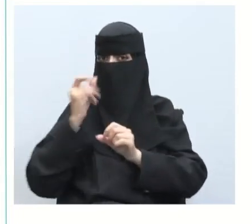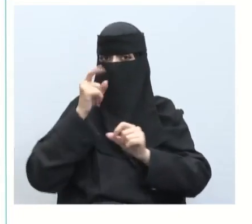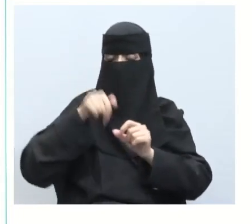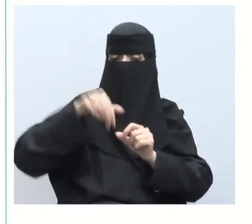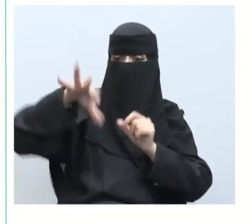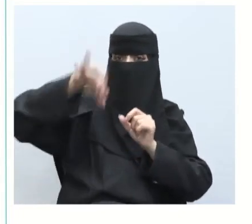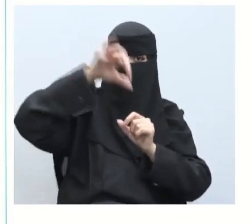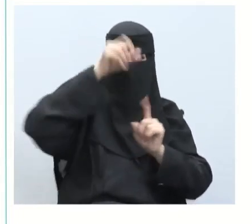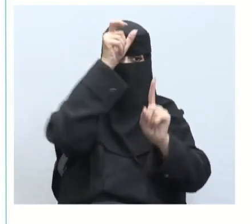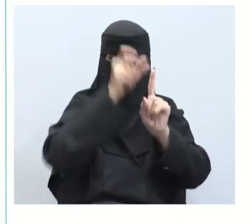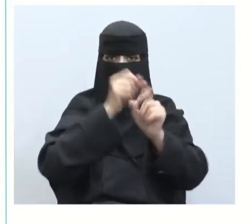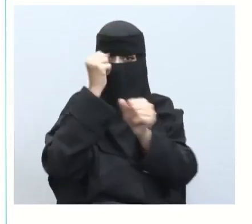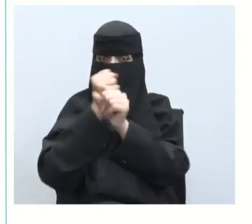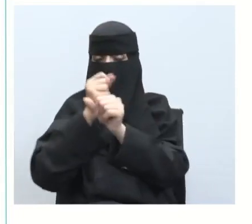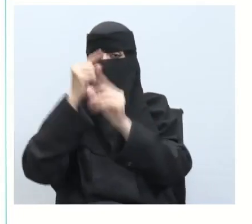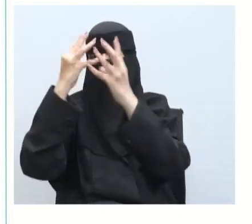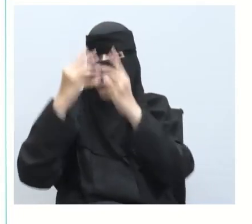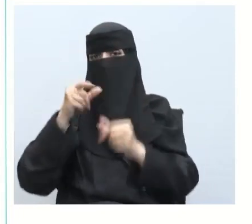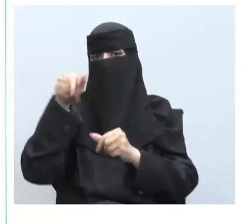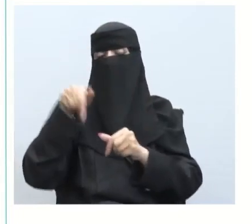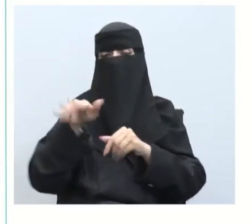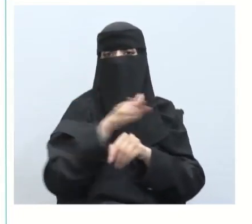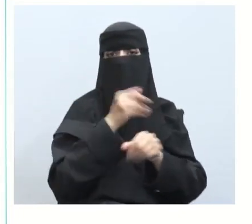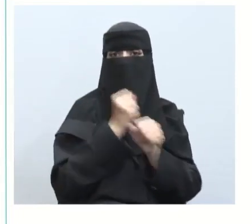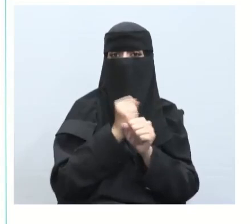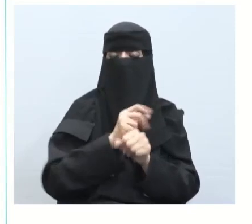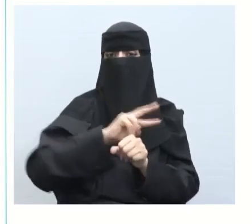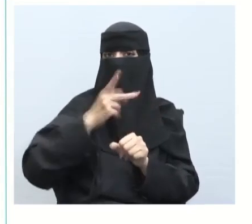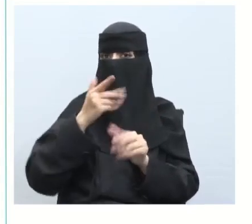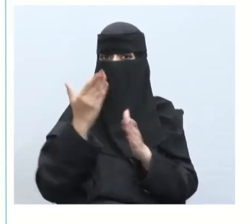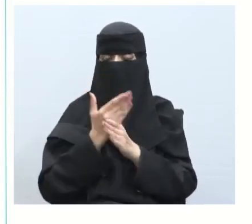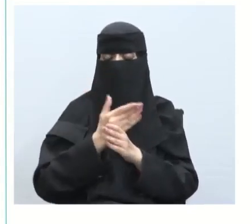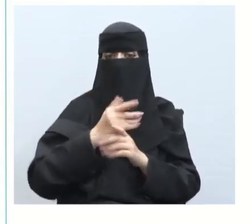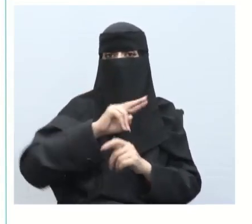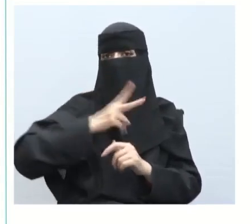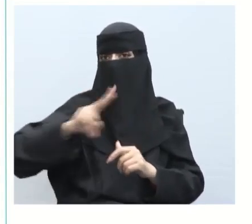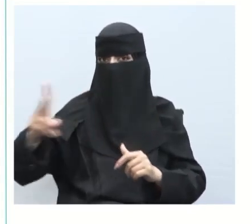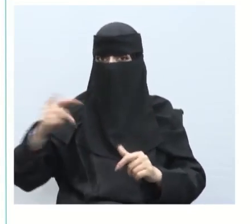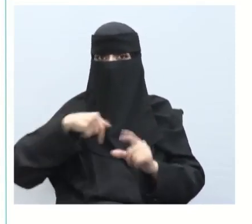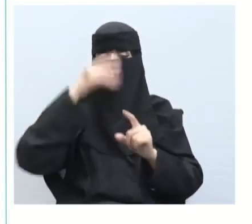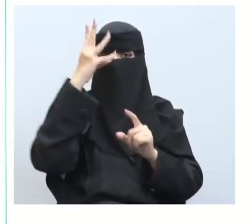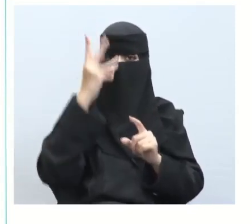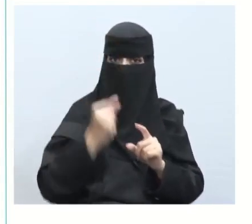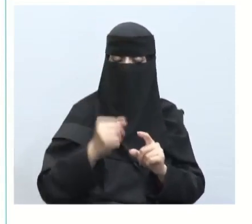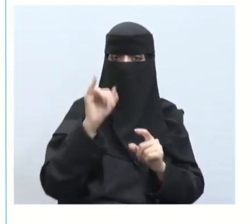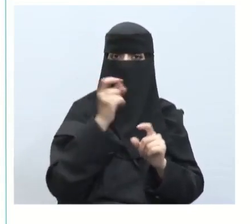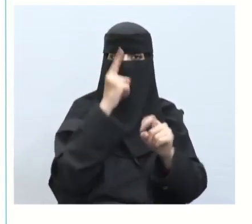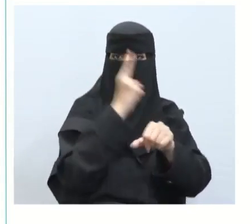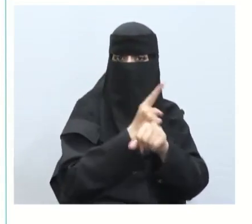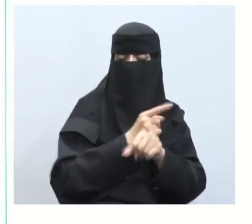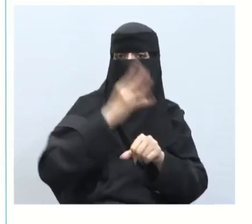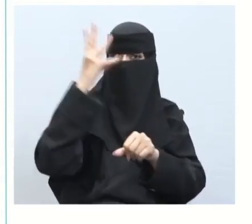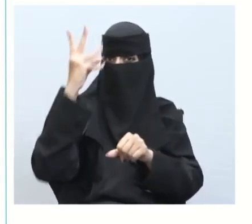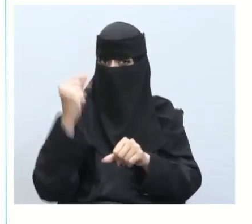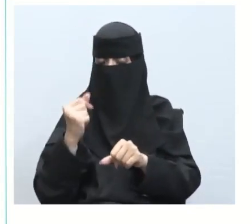الافراد المناسبين اذا لدينا قد يكون عدد من العمال عدد من الوكلاء عدد من عاملين او معلمين